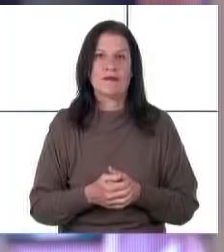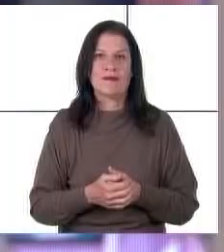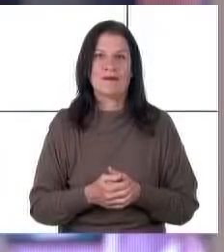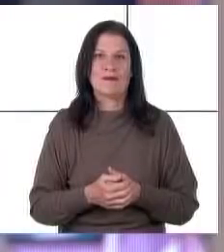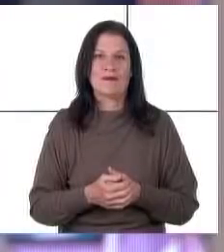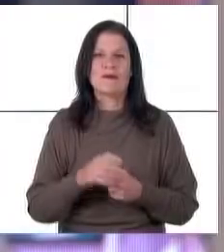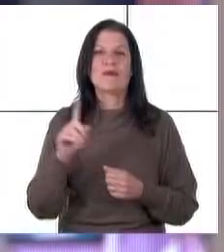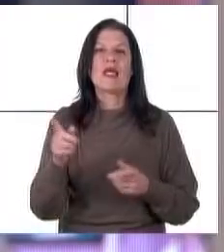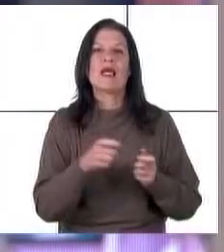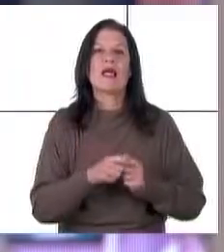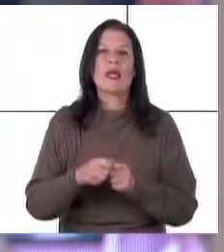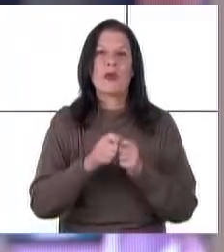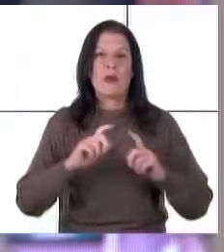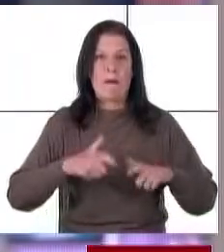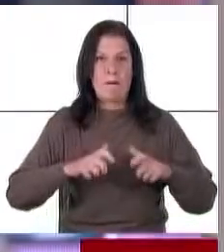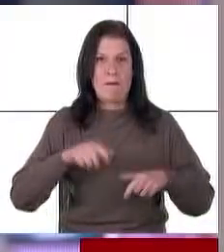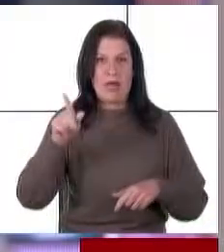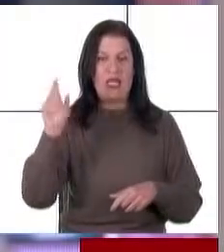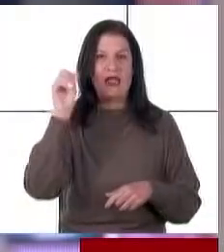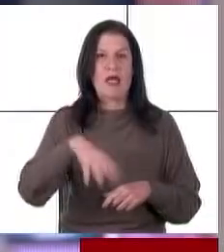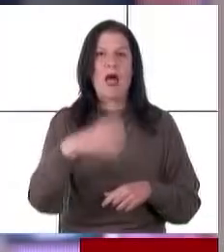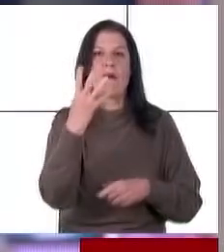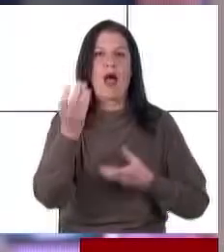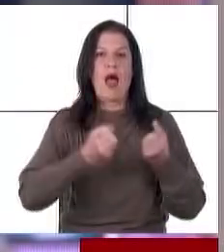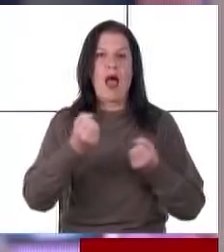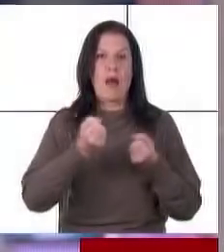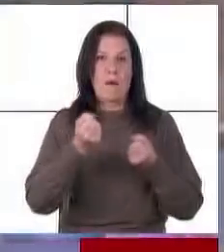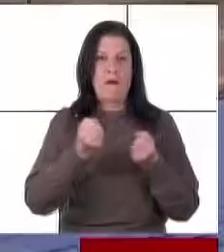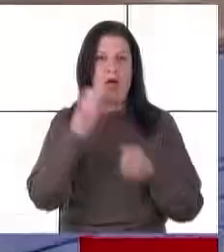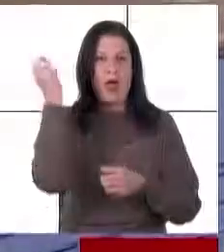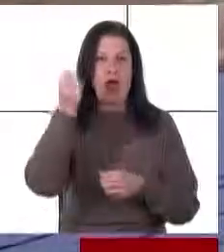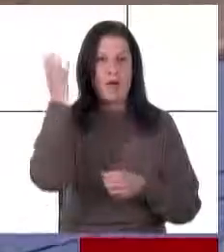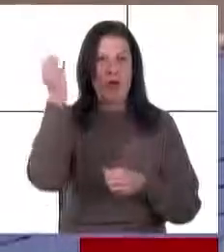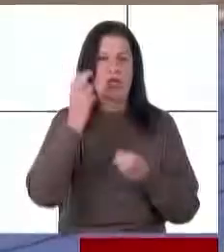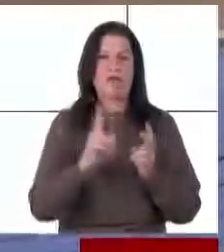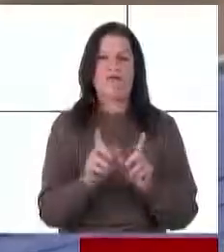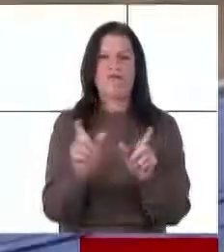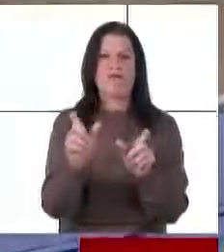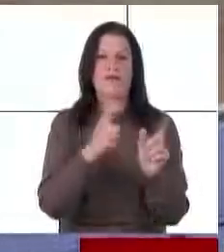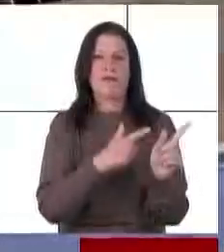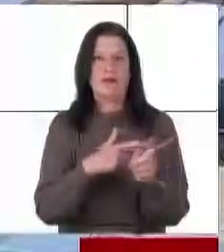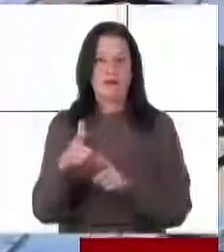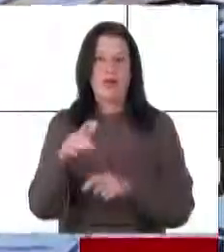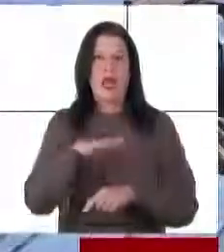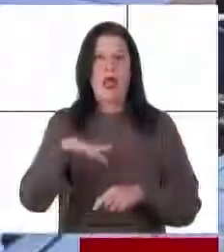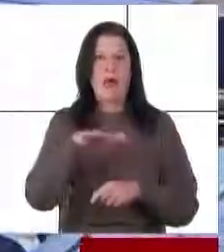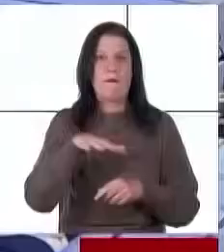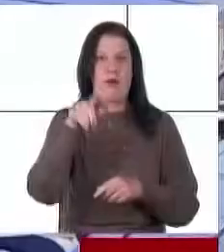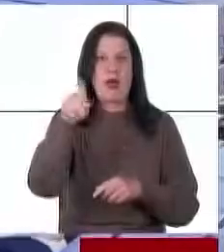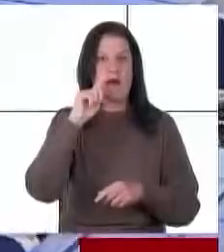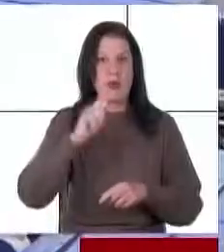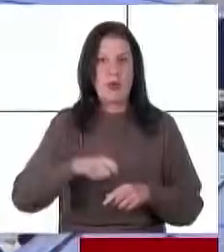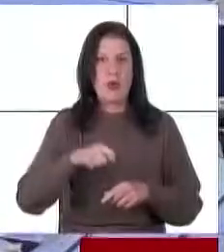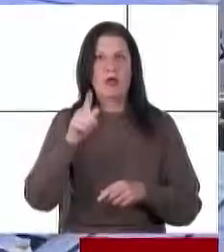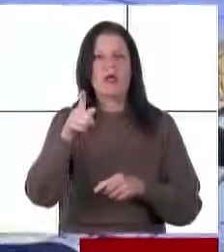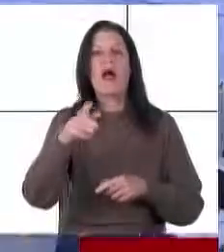והארגון מגן דוד אדום תרם 4 אמבולנסים ממוגני ירי למערך הרפואי של אוקראינה. כלי הרכב שימשו את מגן דוד אדום